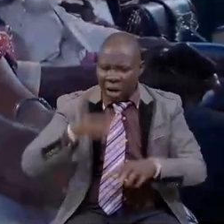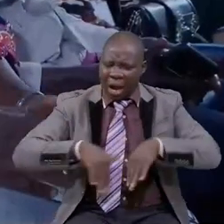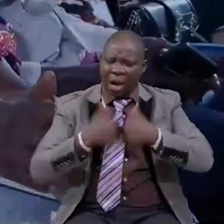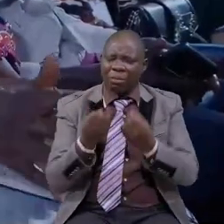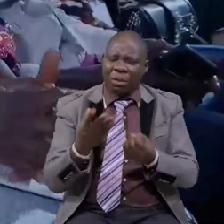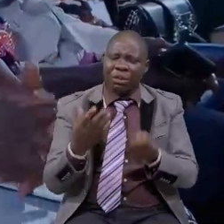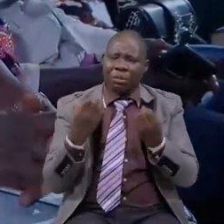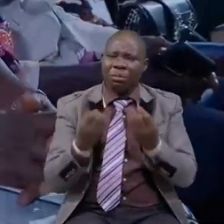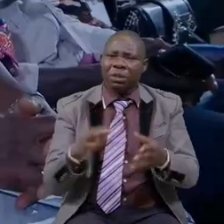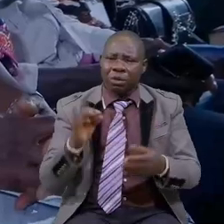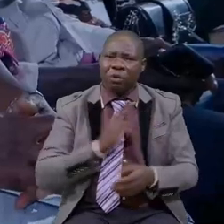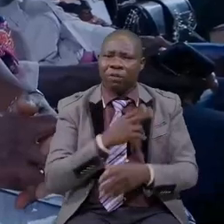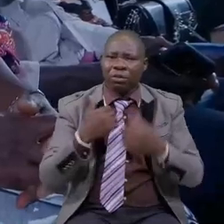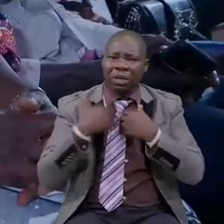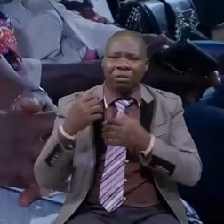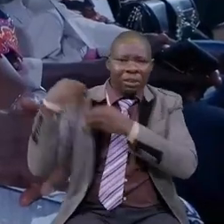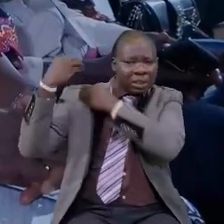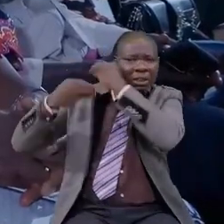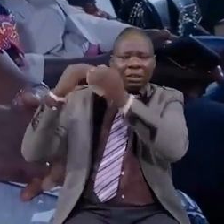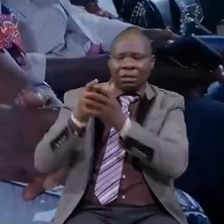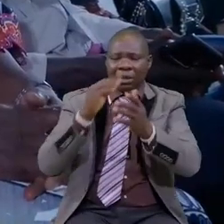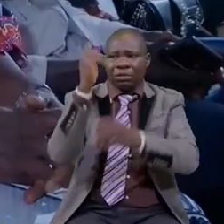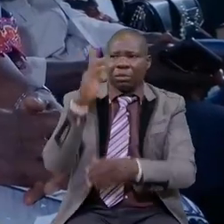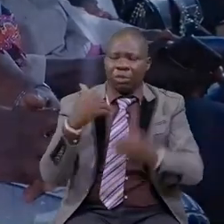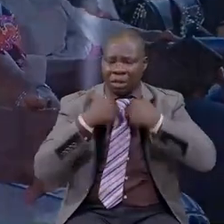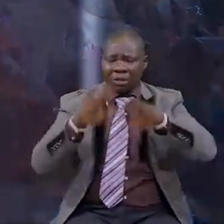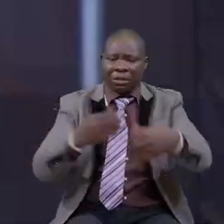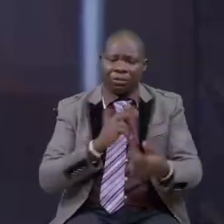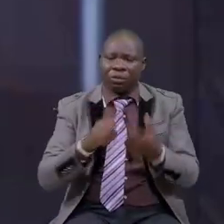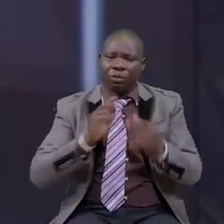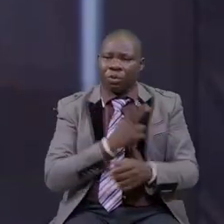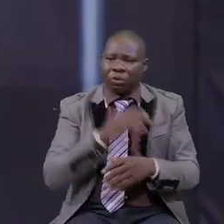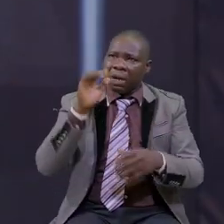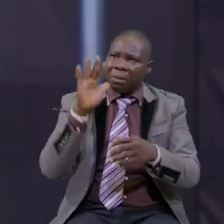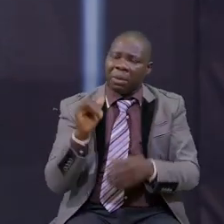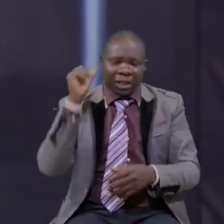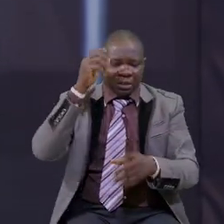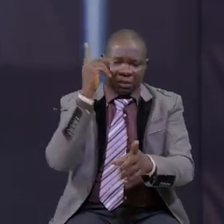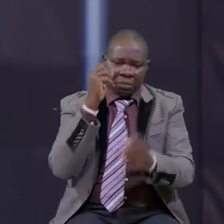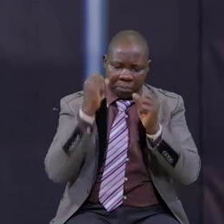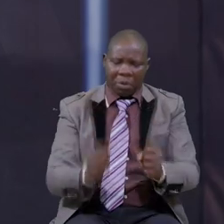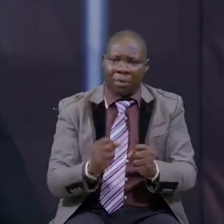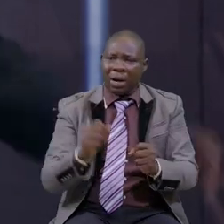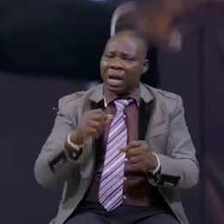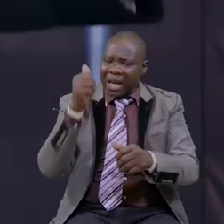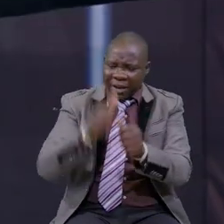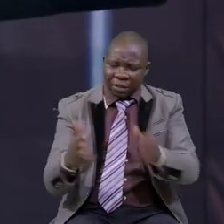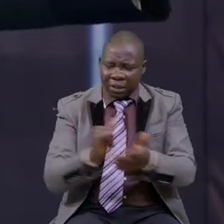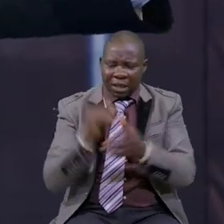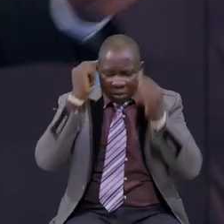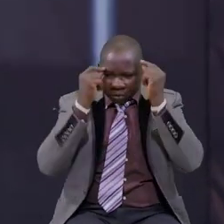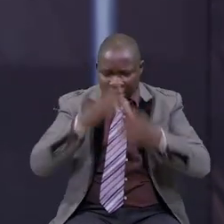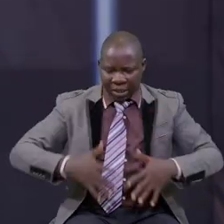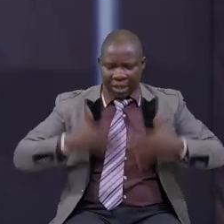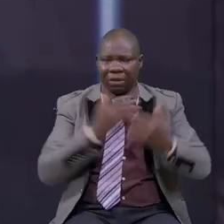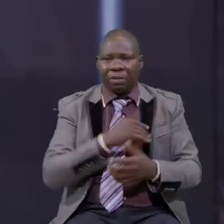a donné par sa puissance, comme sa divine puissance nous a donné tout ce qui contribue à la vie et à la piété.